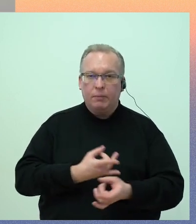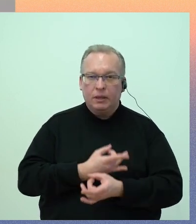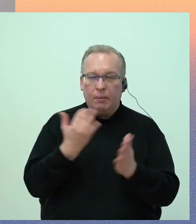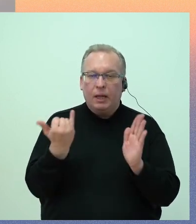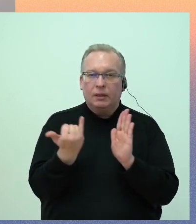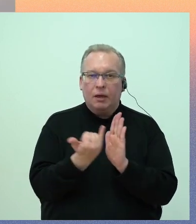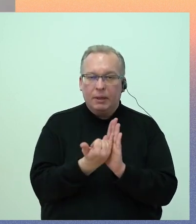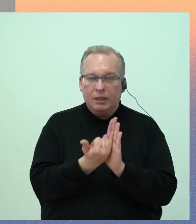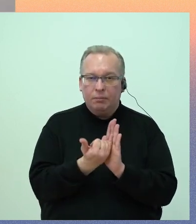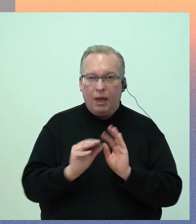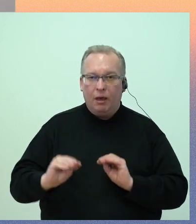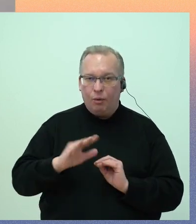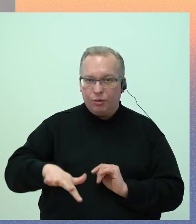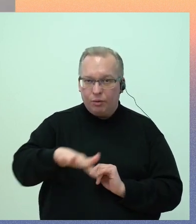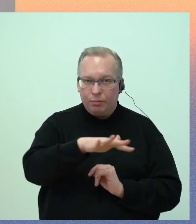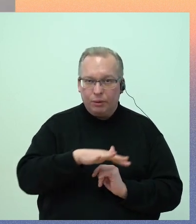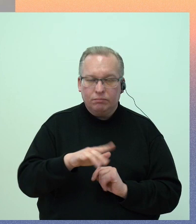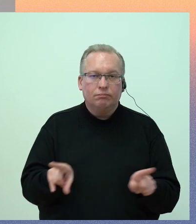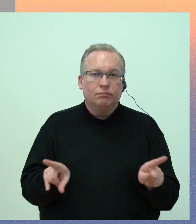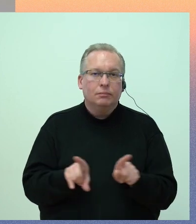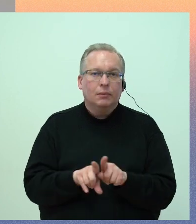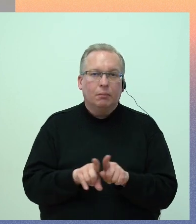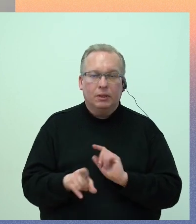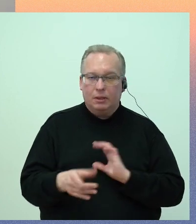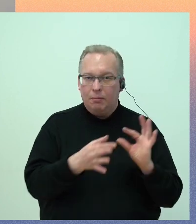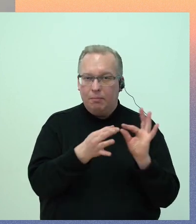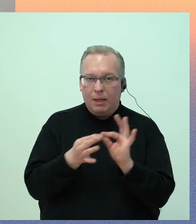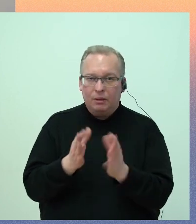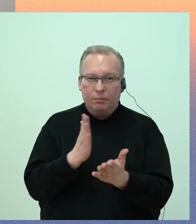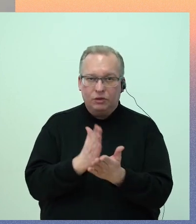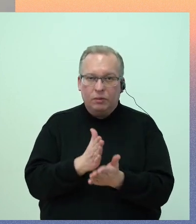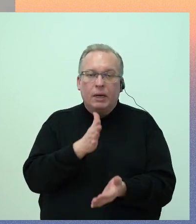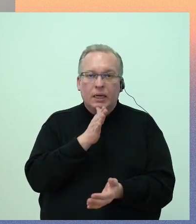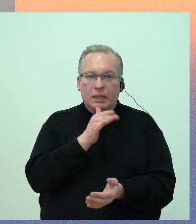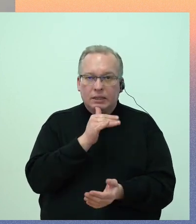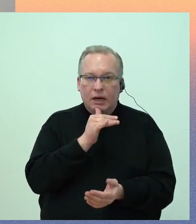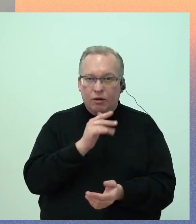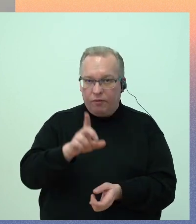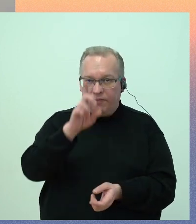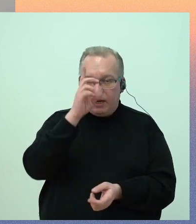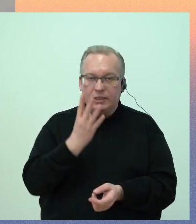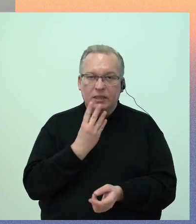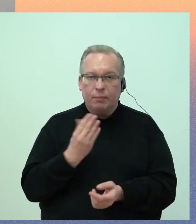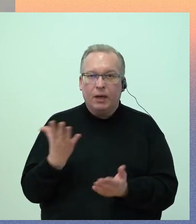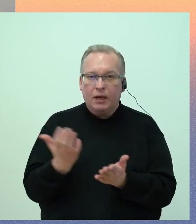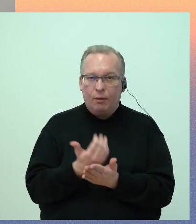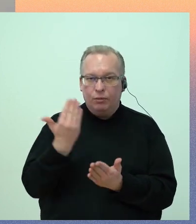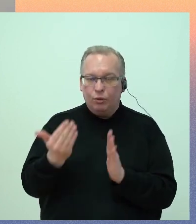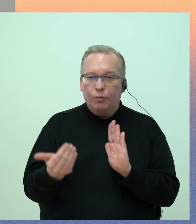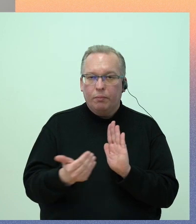tapatybę Europoje, bei be abejo bendradarbiaujame su Izraelio valstybe ir gauname iš jos